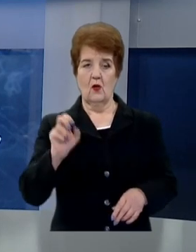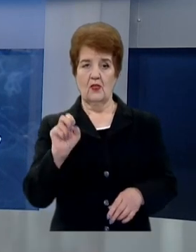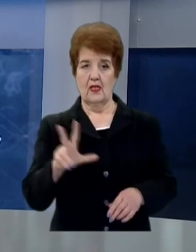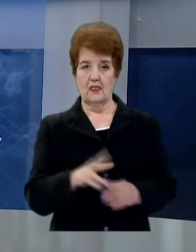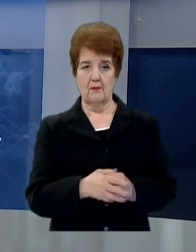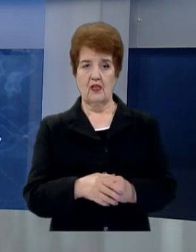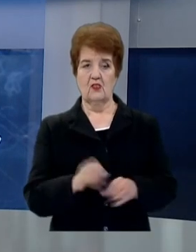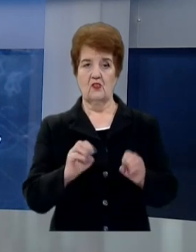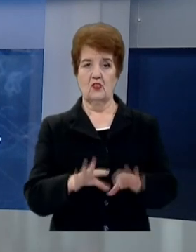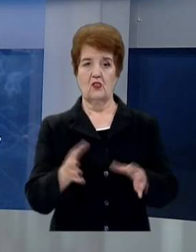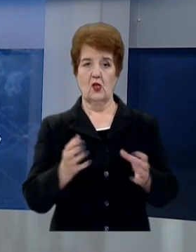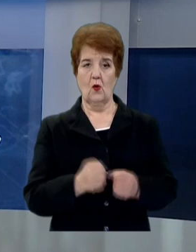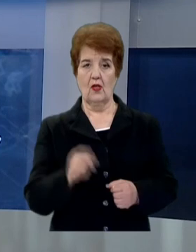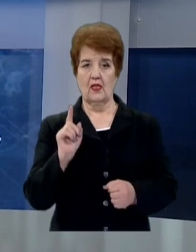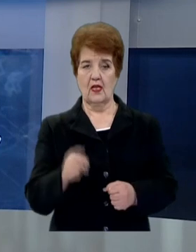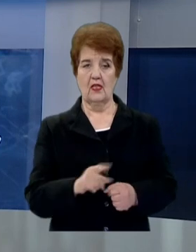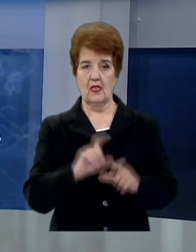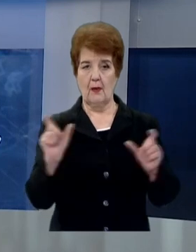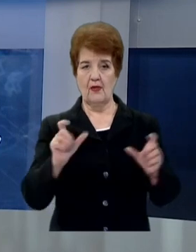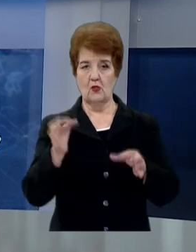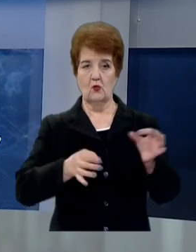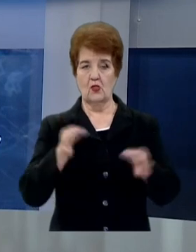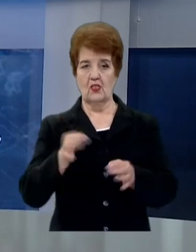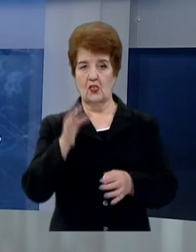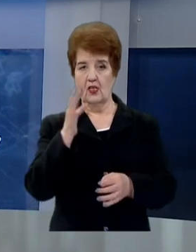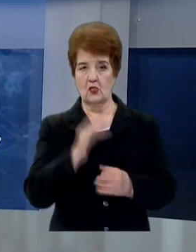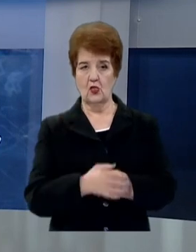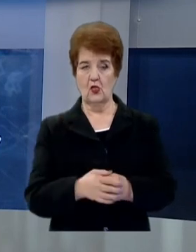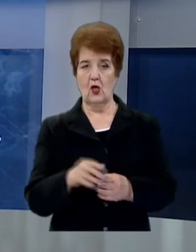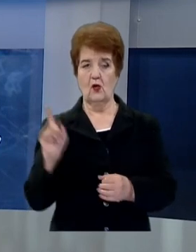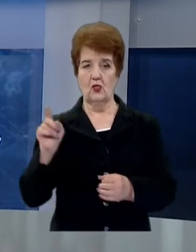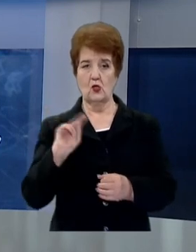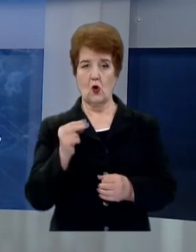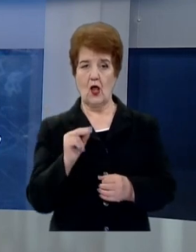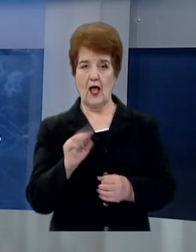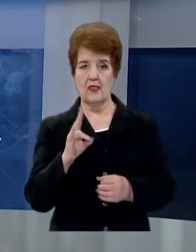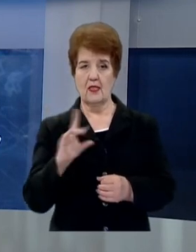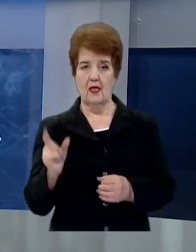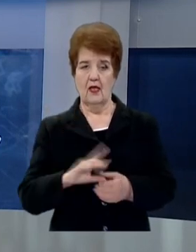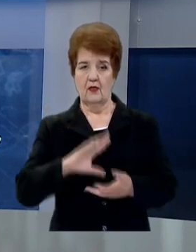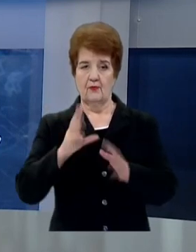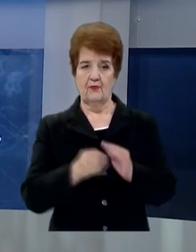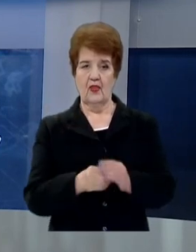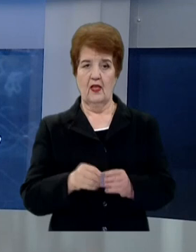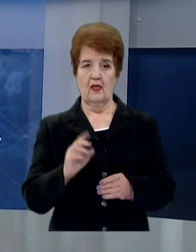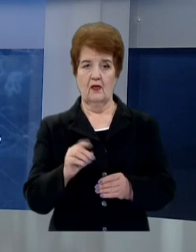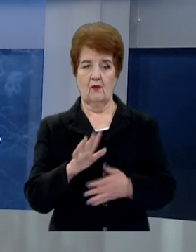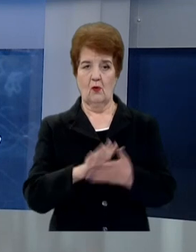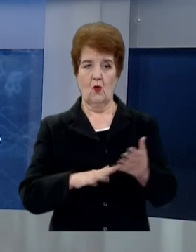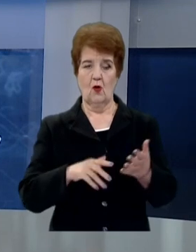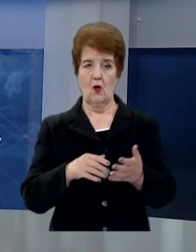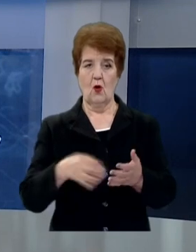13. Decizia a fost luată de către magistrații judecătoriei Chișinău cu sediul Ciocana, care au admis în totalitate demersul